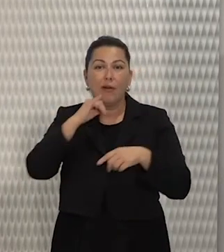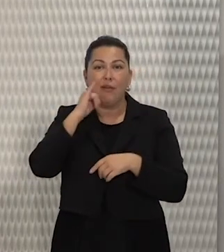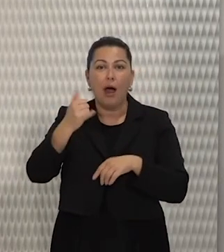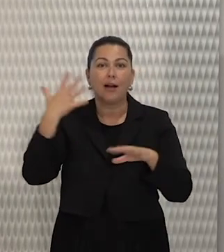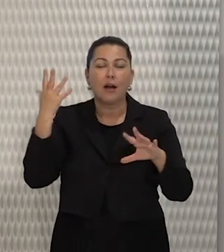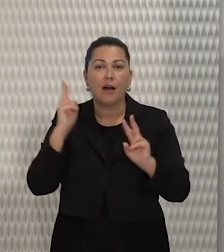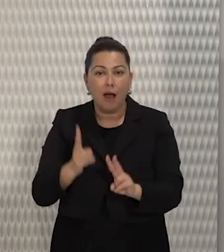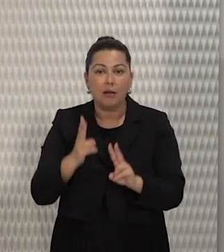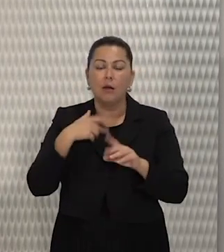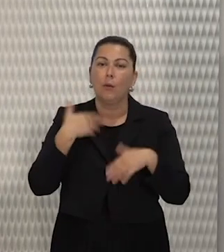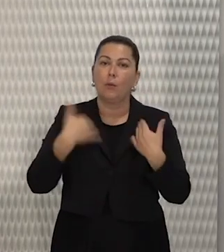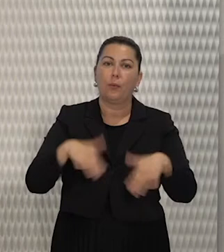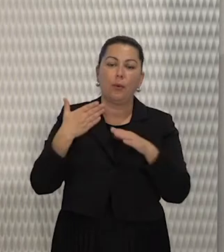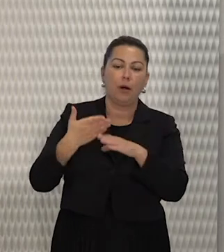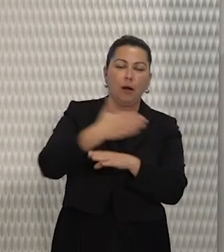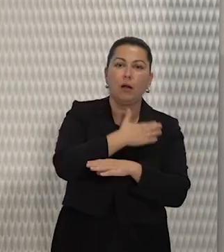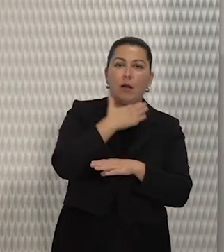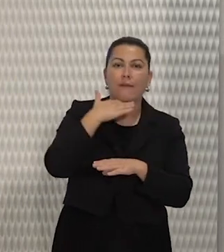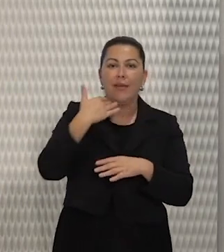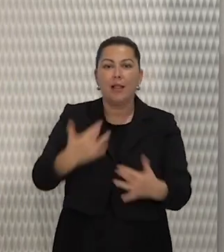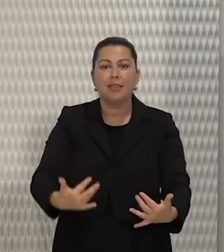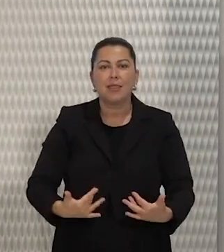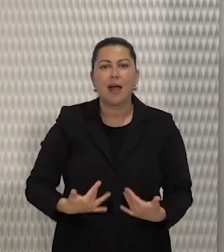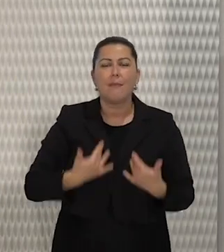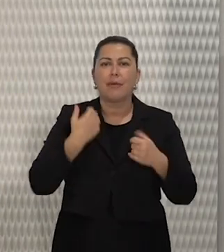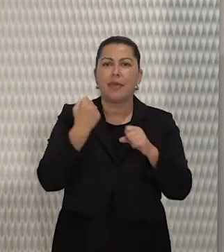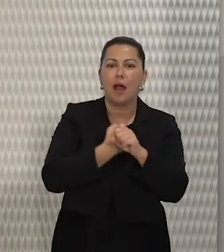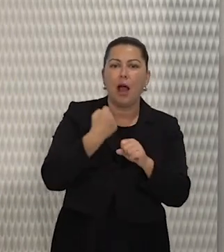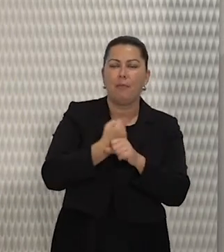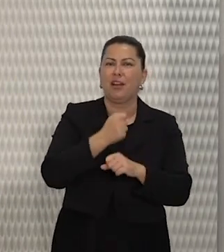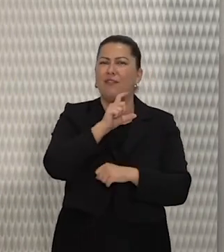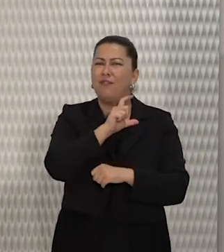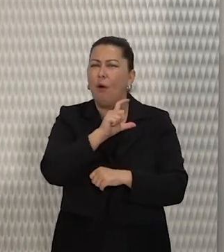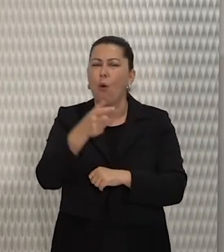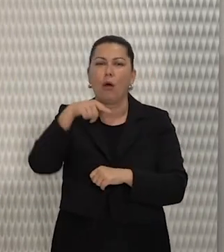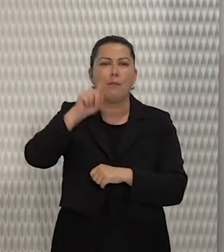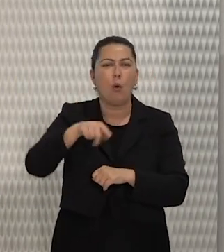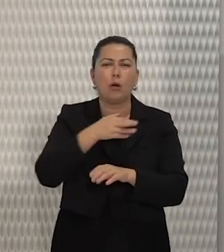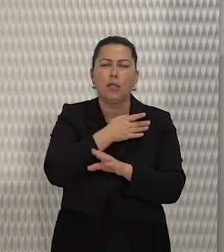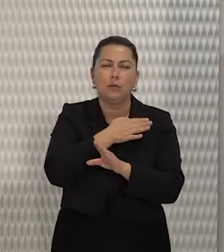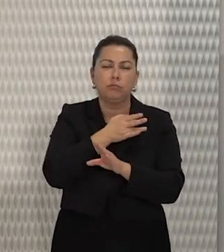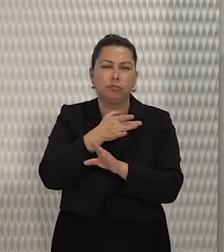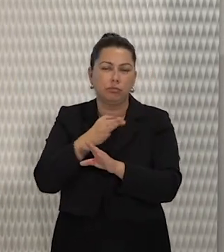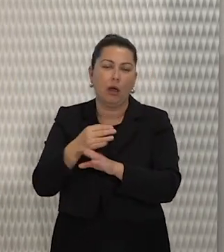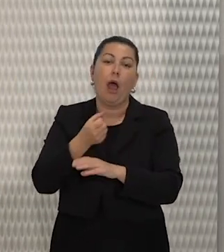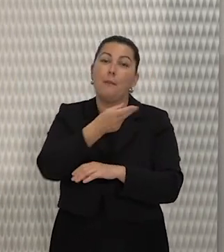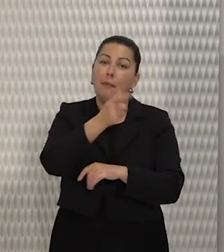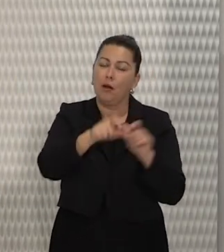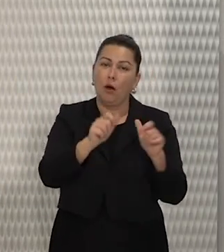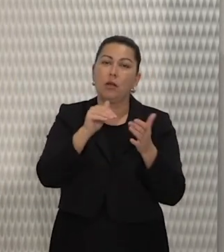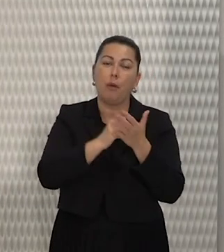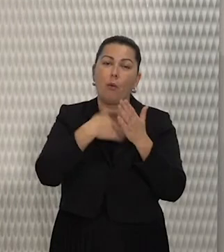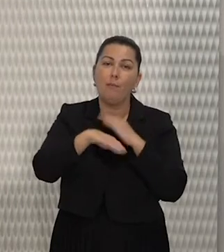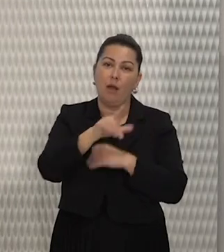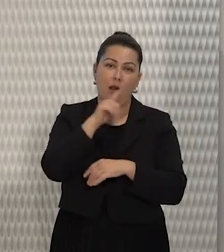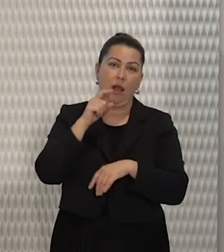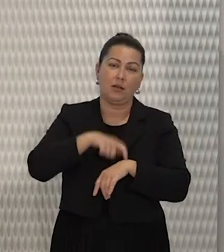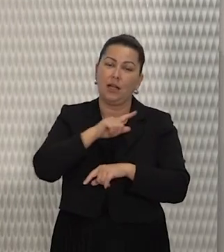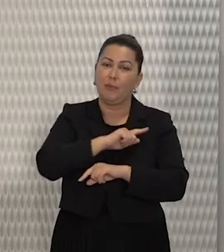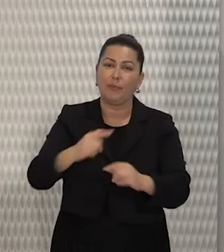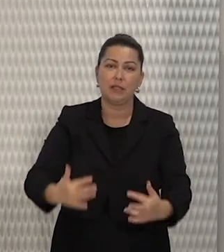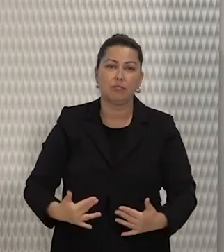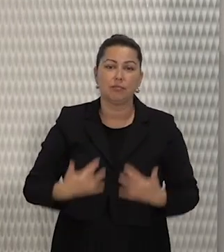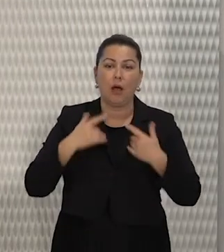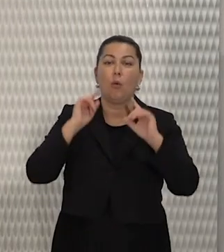Therapie und Arbeit notwendig. Da geht es um Wochen, Monate, bei manchen noch viel länger. Und dann ist halt die